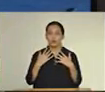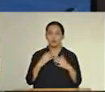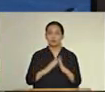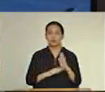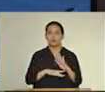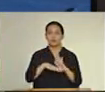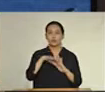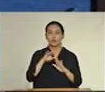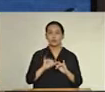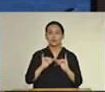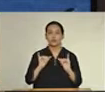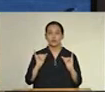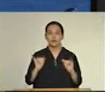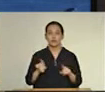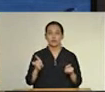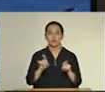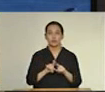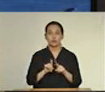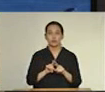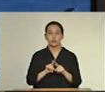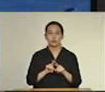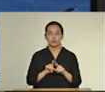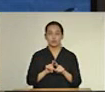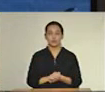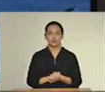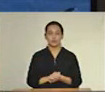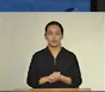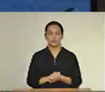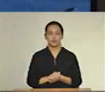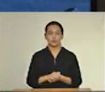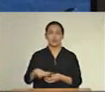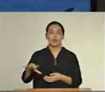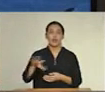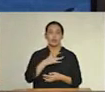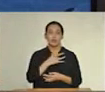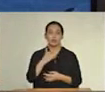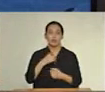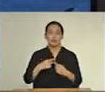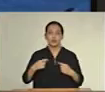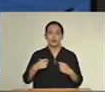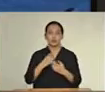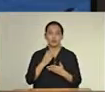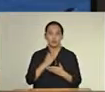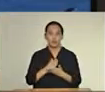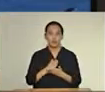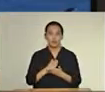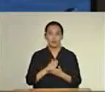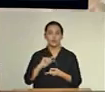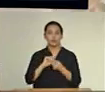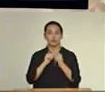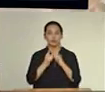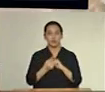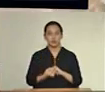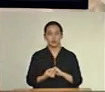o'sish va rivojlanish kabi xususiyatlarni o'z ichiga olar ekan. Barcha tirik organizmlar borki, ular